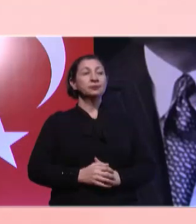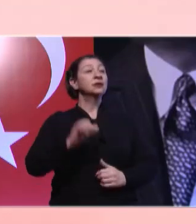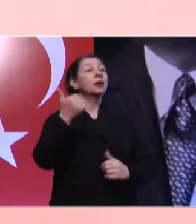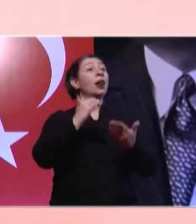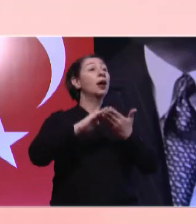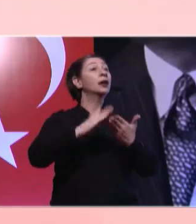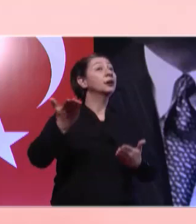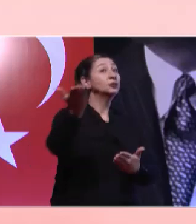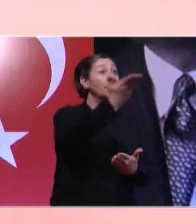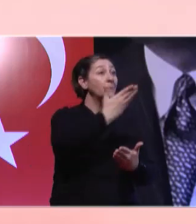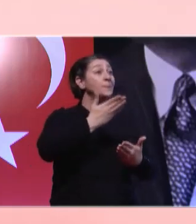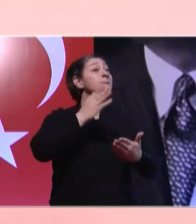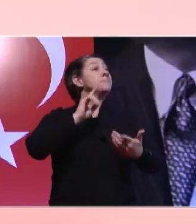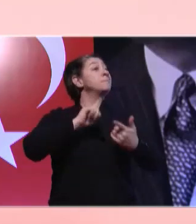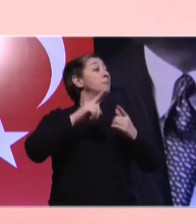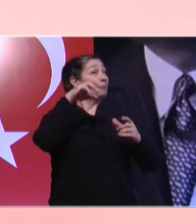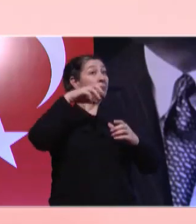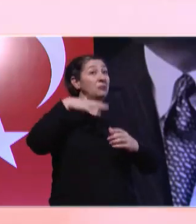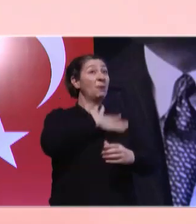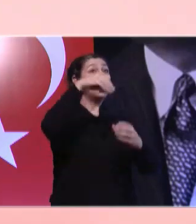değerli arkadaşlarım, parti büyüklerimiz,